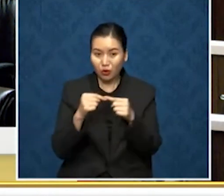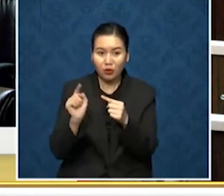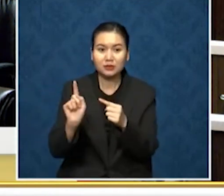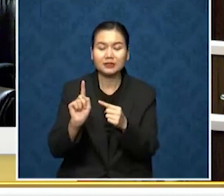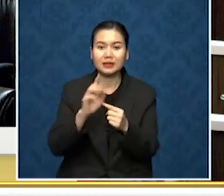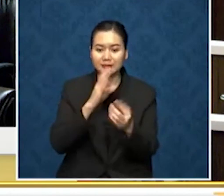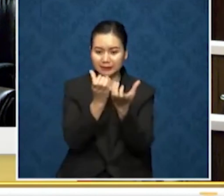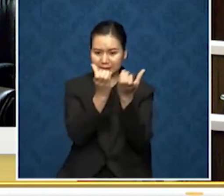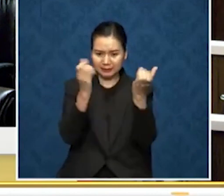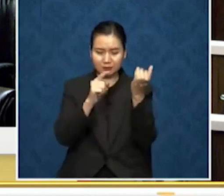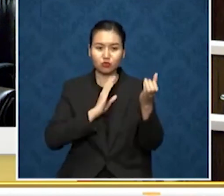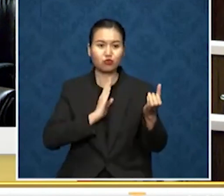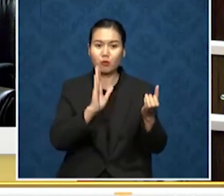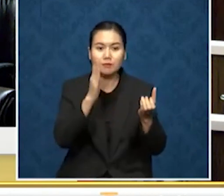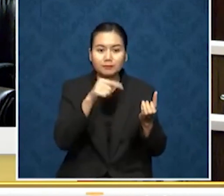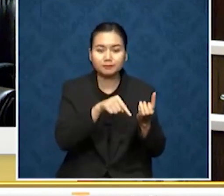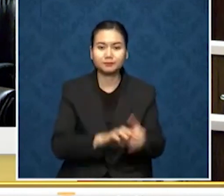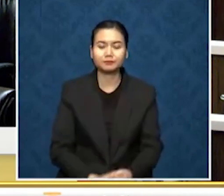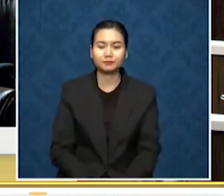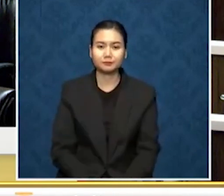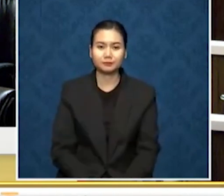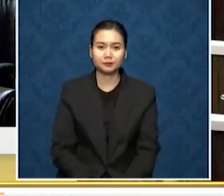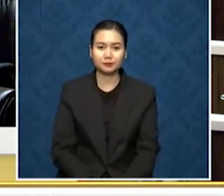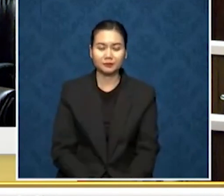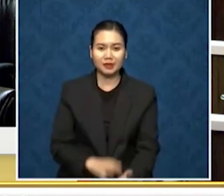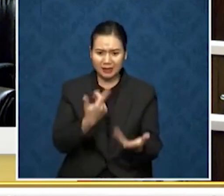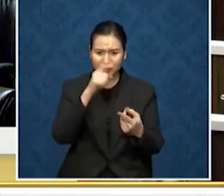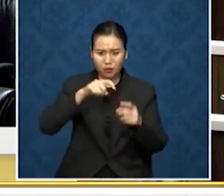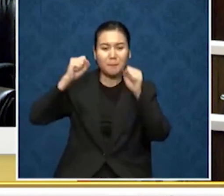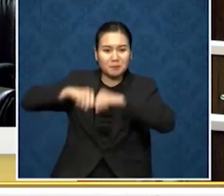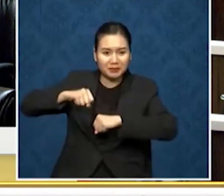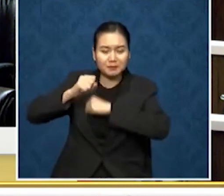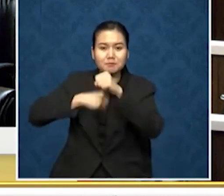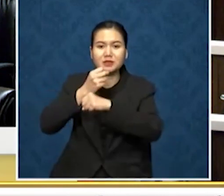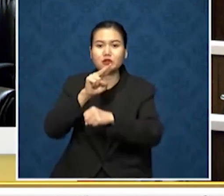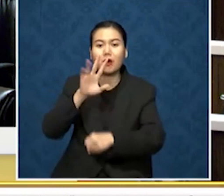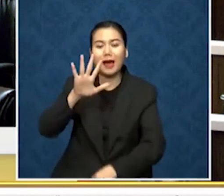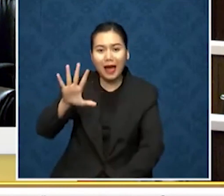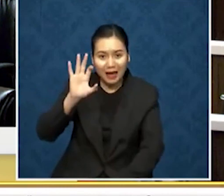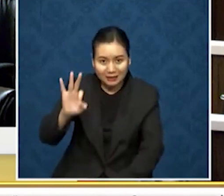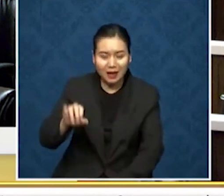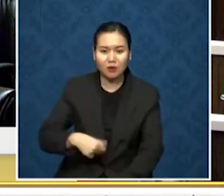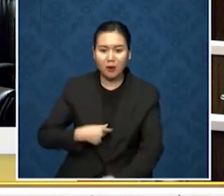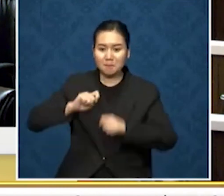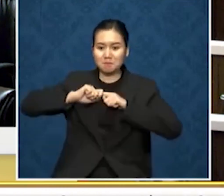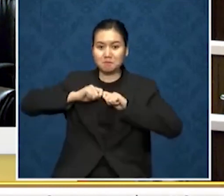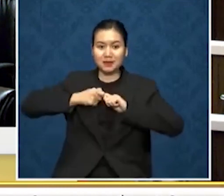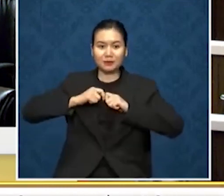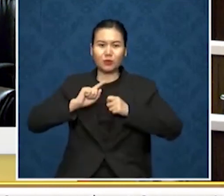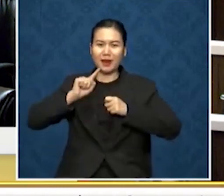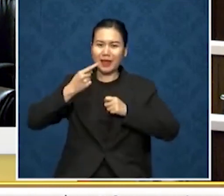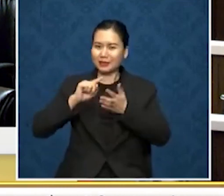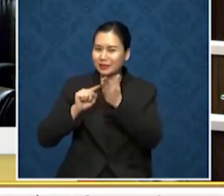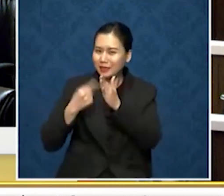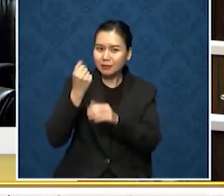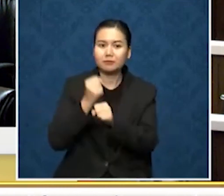รัฐธรรมนูญฉบับนี้ขาดความชอบธรรมก็ต้องพูดตั้งแต่การทำประชามติในปี 59ที่ถือเป็นกระดุมเม็ดแรกสู่หายนะทางการ